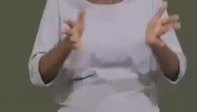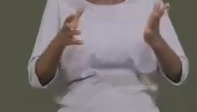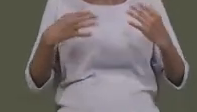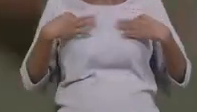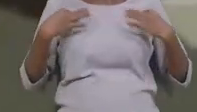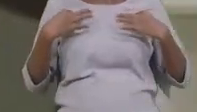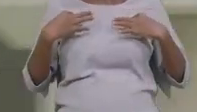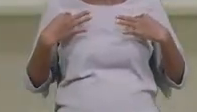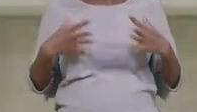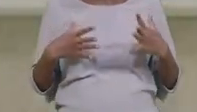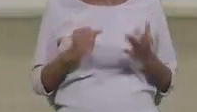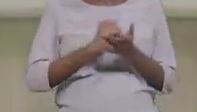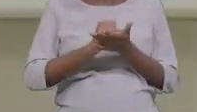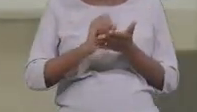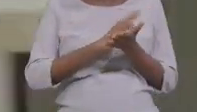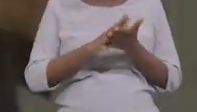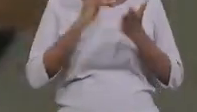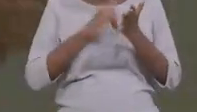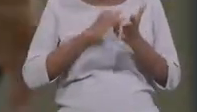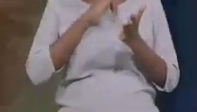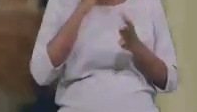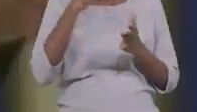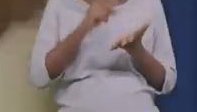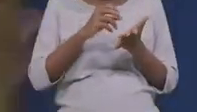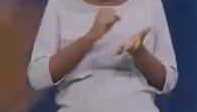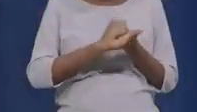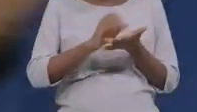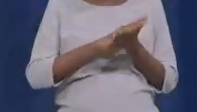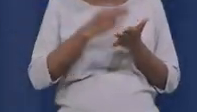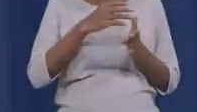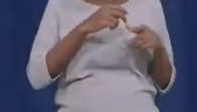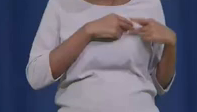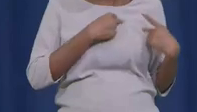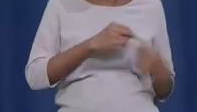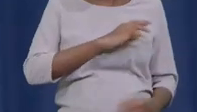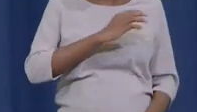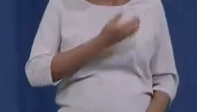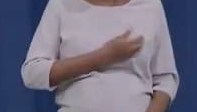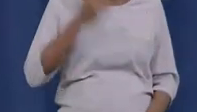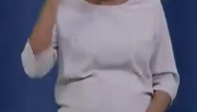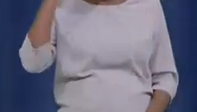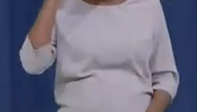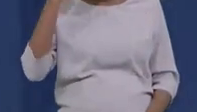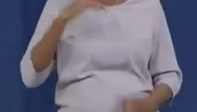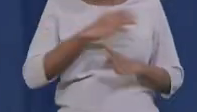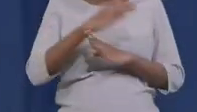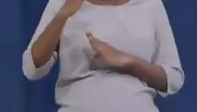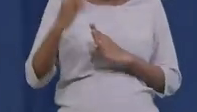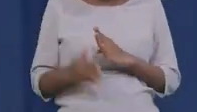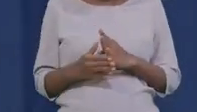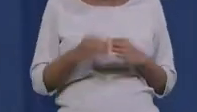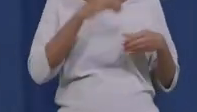pas une affaire d'habillement extérieur. C'est la sanctification du cœur, de l'âme, de la